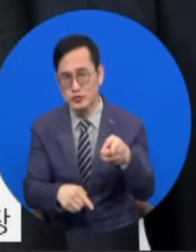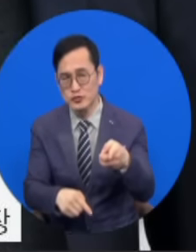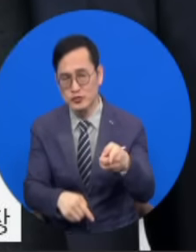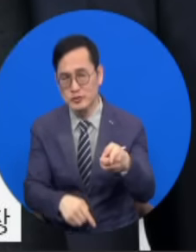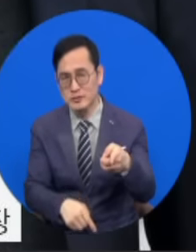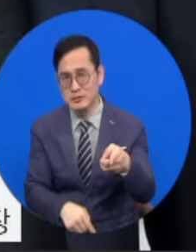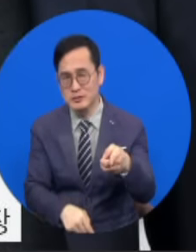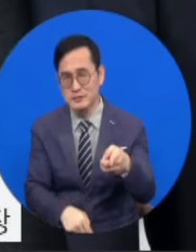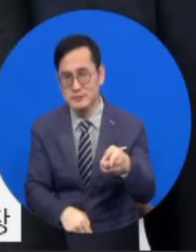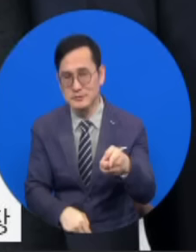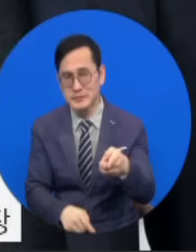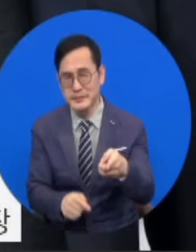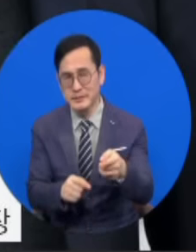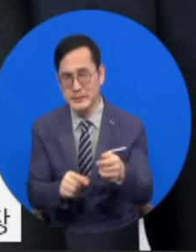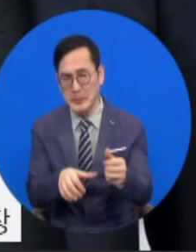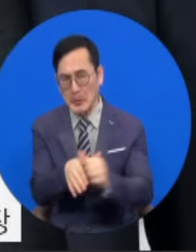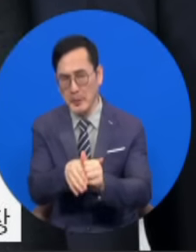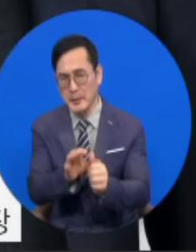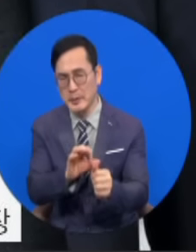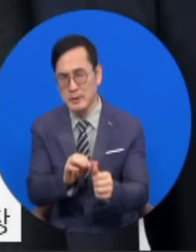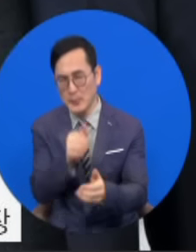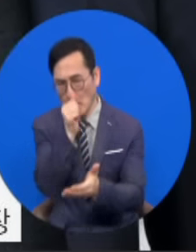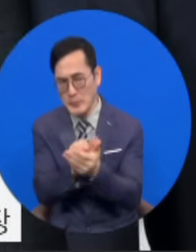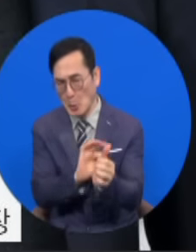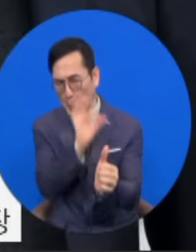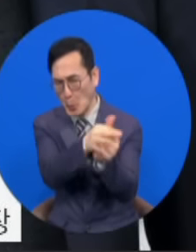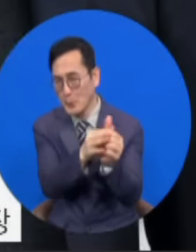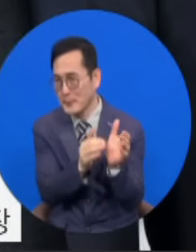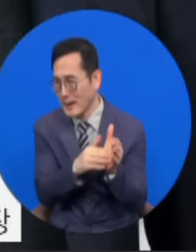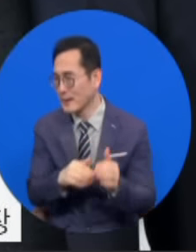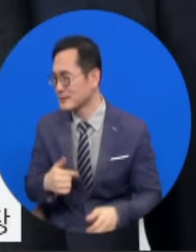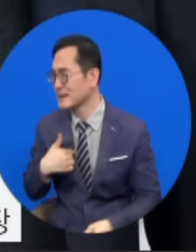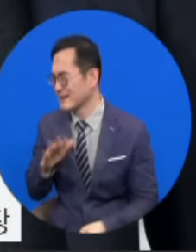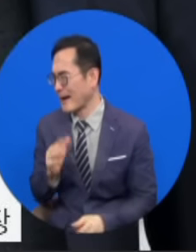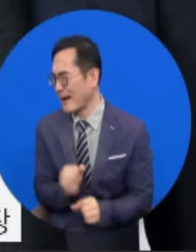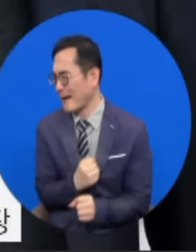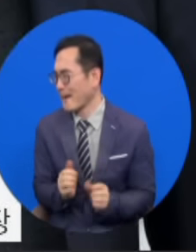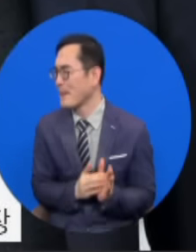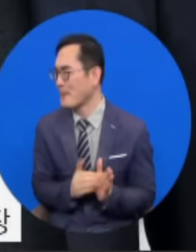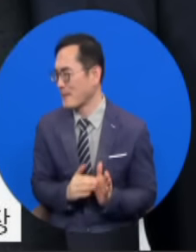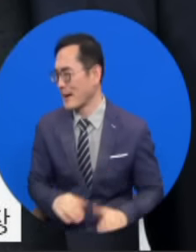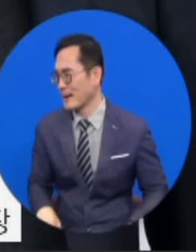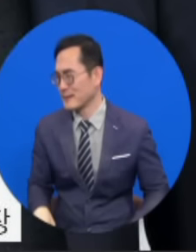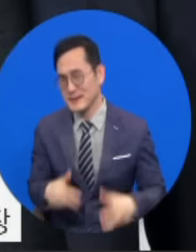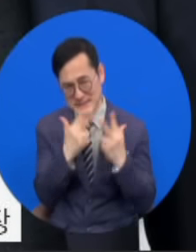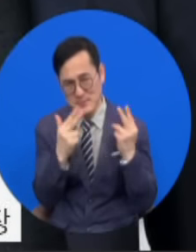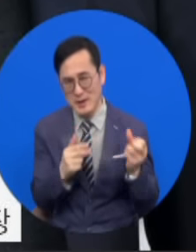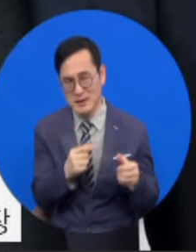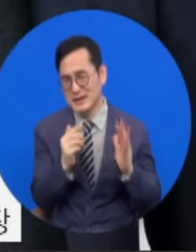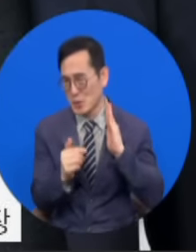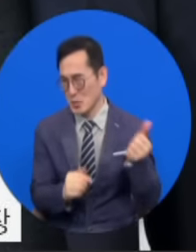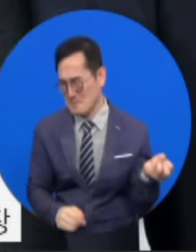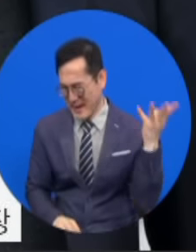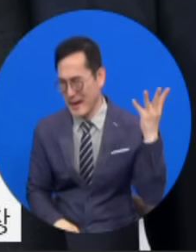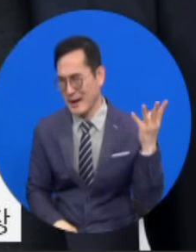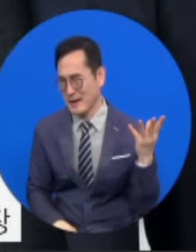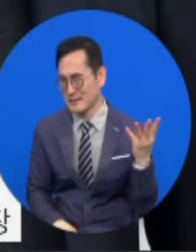야 형이 누구냐 다 선 써놨지라는 김만배 전원 이번에 이재명이 이긴다 구치소게 돼